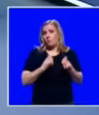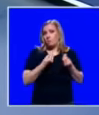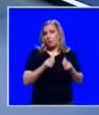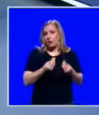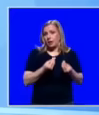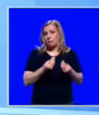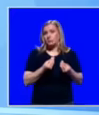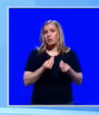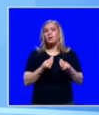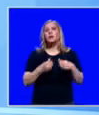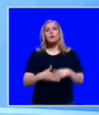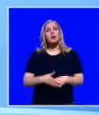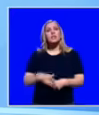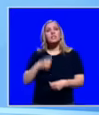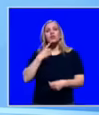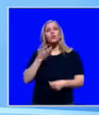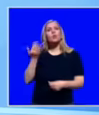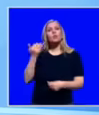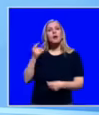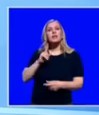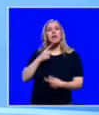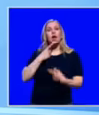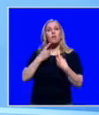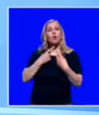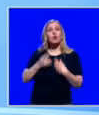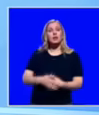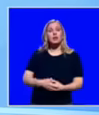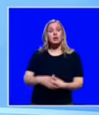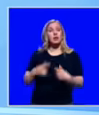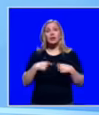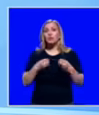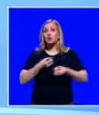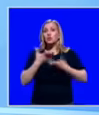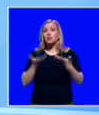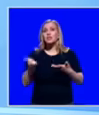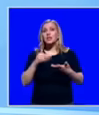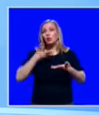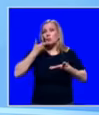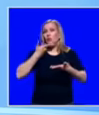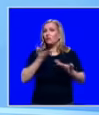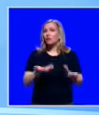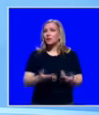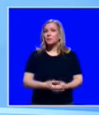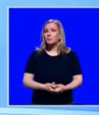ликвидират бизнеса. Защо тогава не проговорихте? А какво се случи след като проговорих?